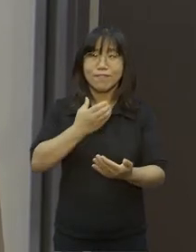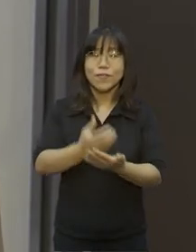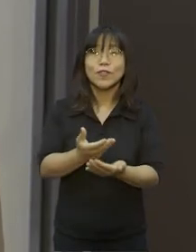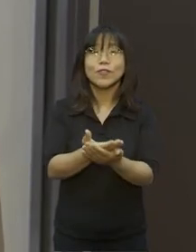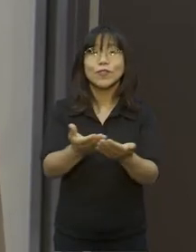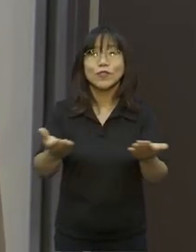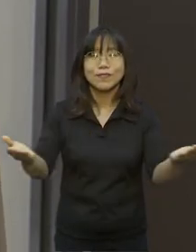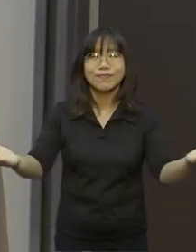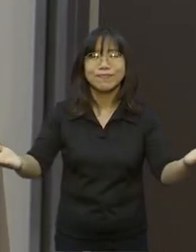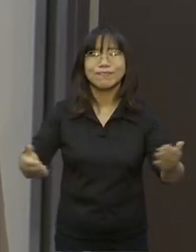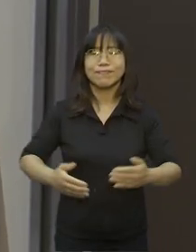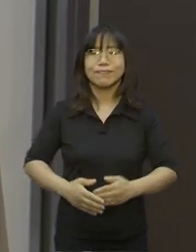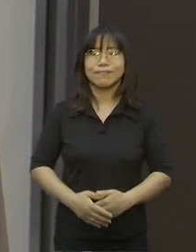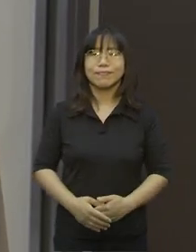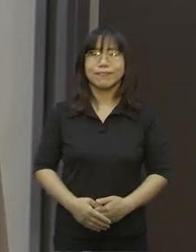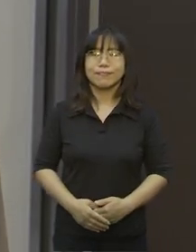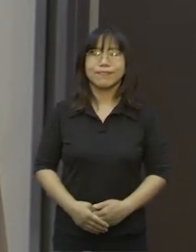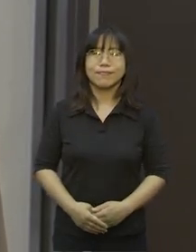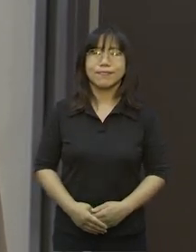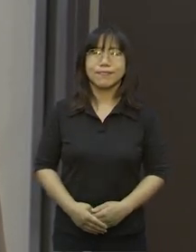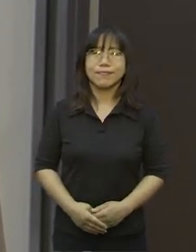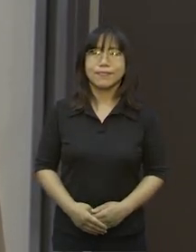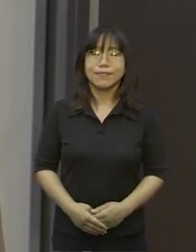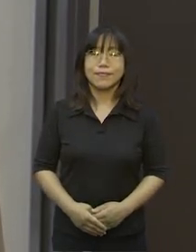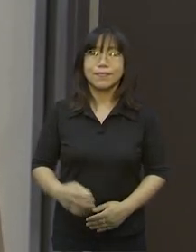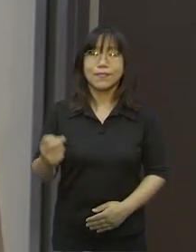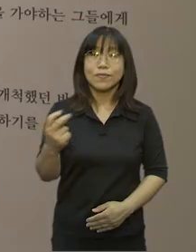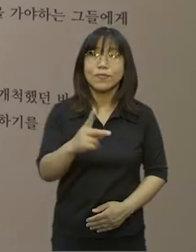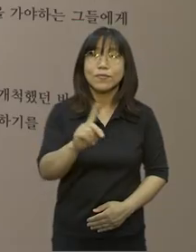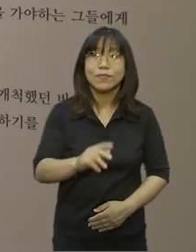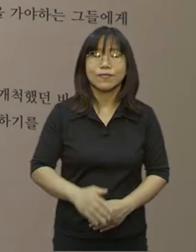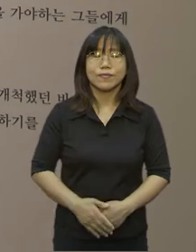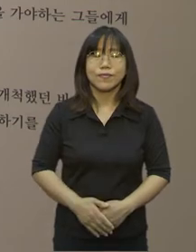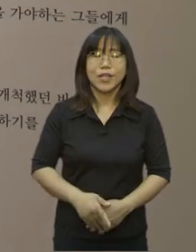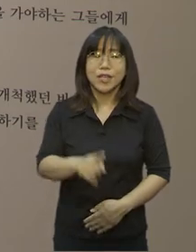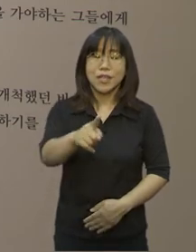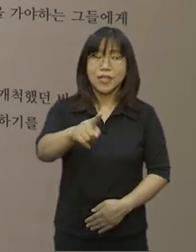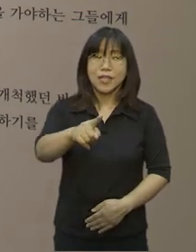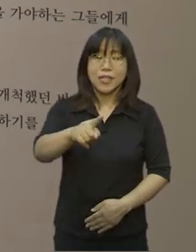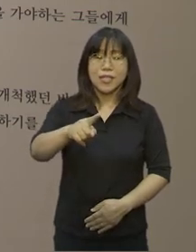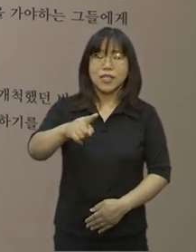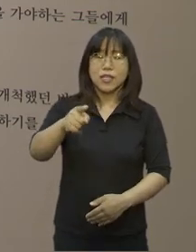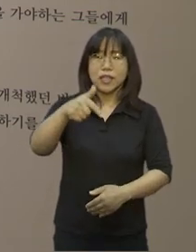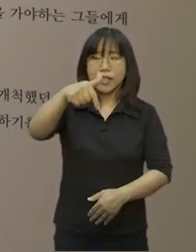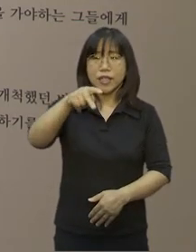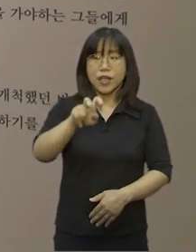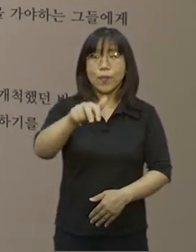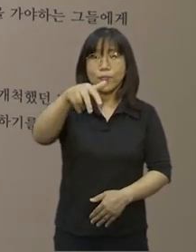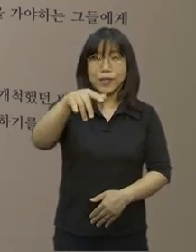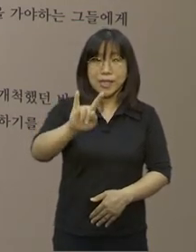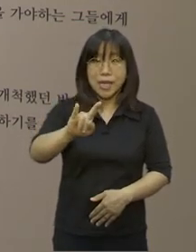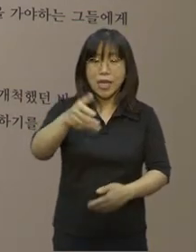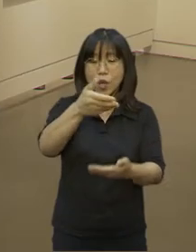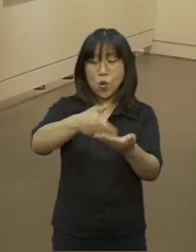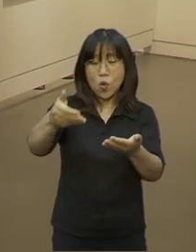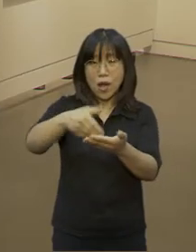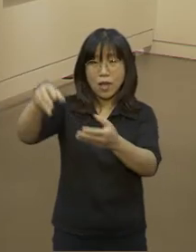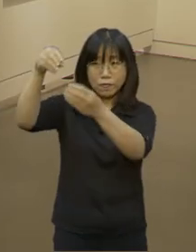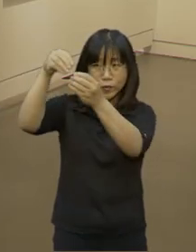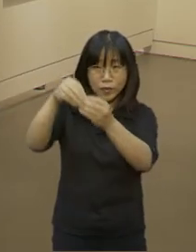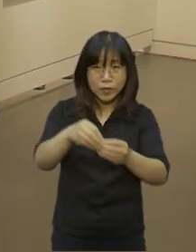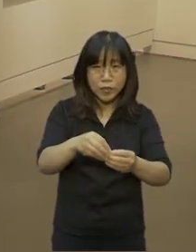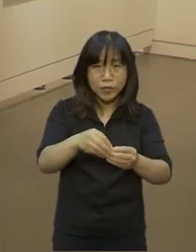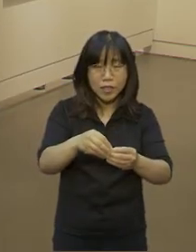주고 인상 깊게 하는 전시가 아닌가 싶습니다. 또 겸재의 화운을 이어갈 현대 화가들의 흥미로운